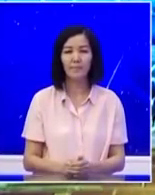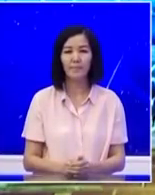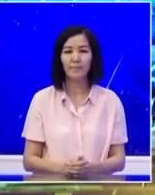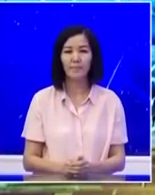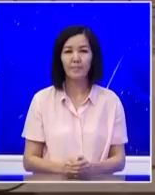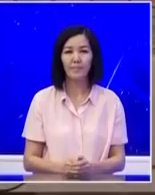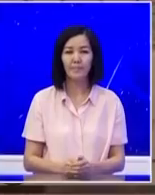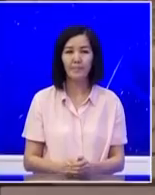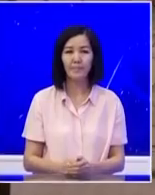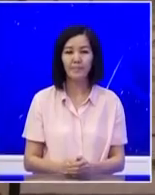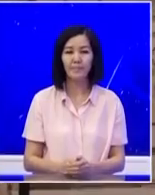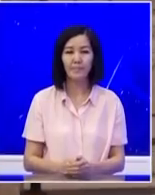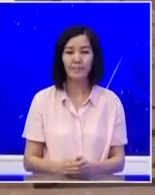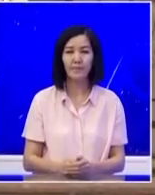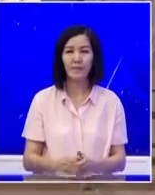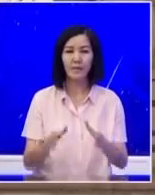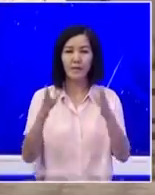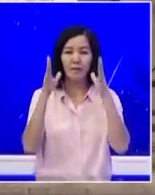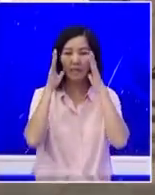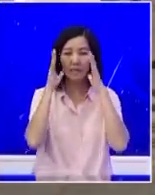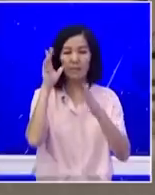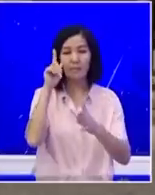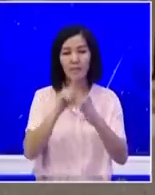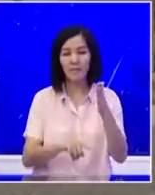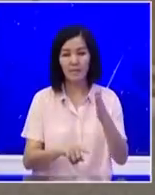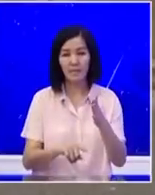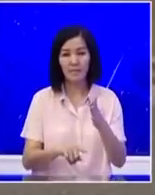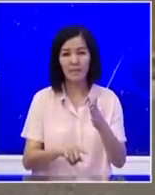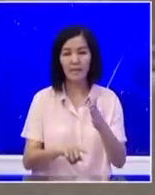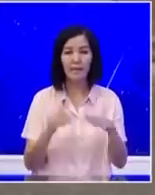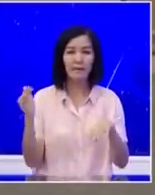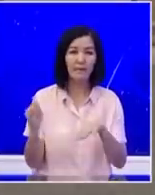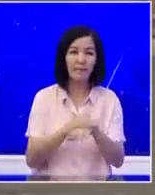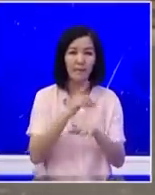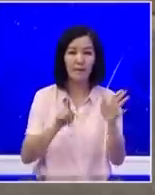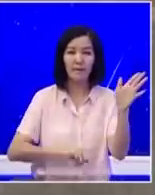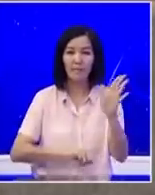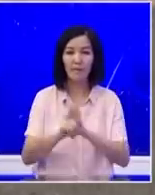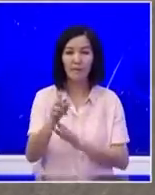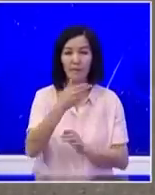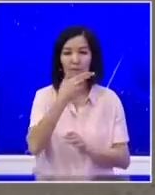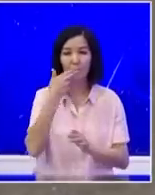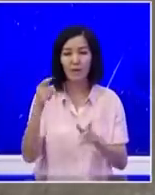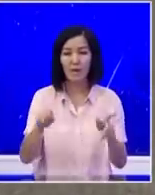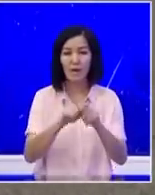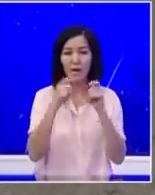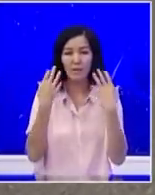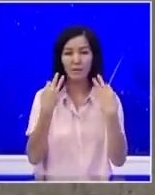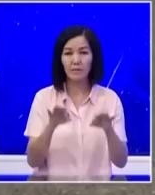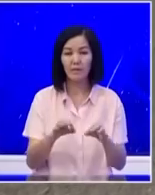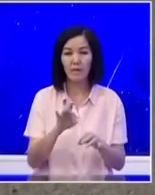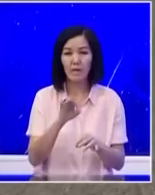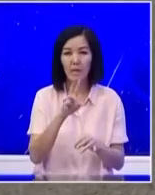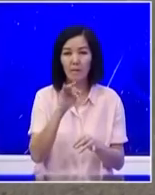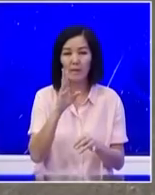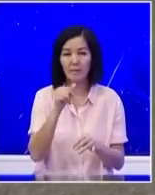көрейік. Ислам дінінде кезгелген мереке ғибадатпен бастау алады. Ауызды бекітіп ашқанша, көзді ашып жұмғанша Рамазан айы